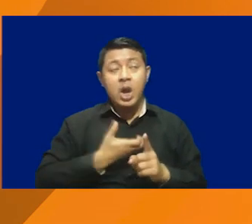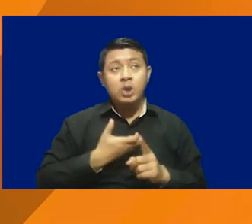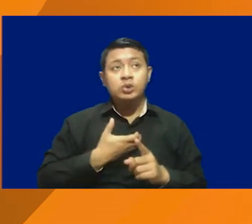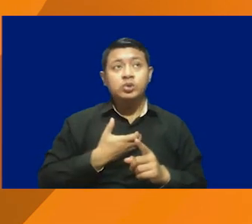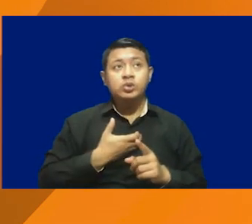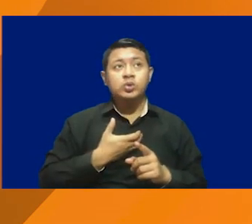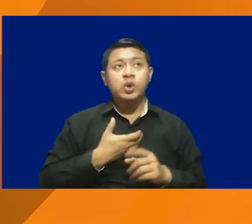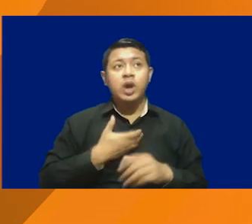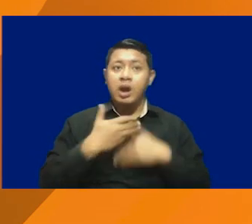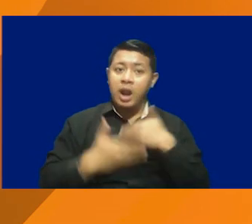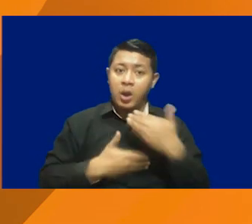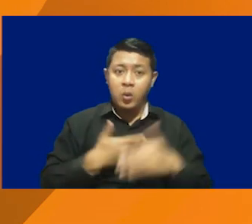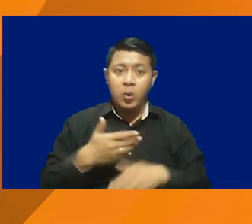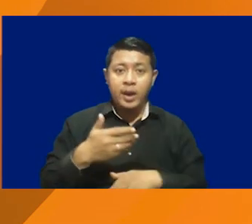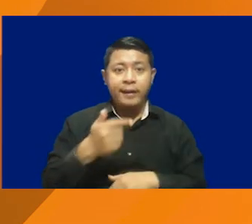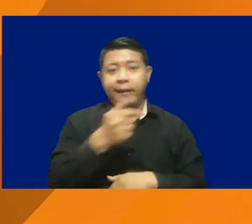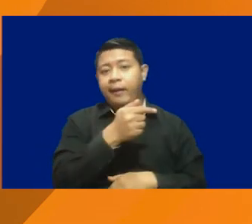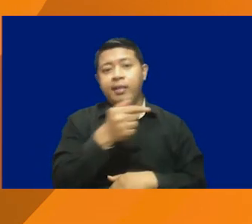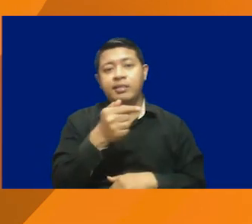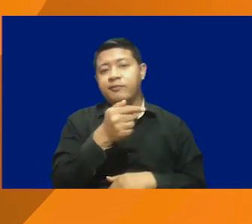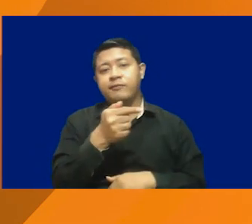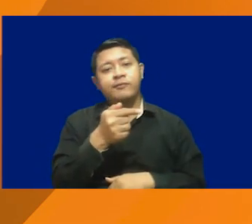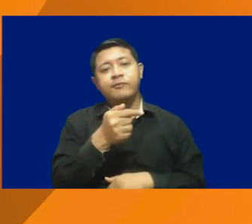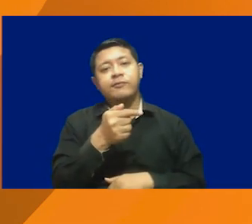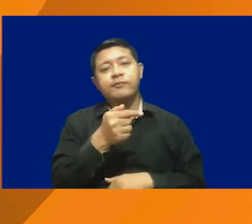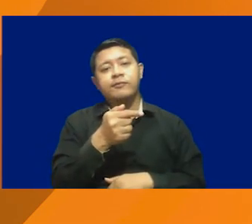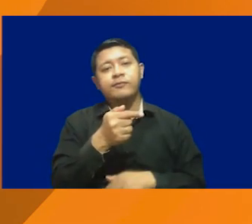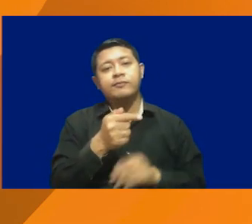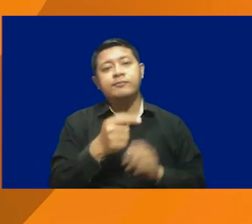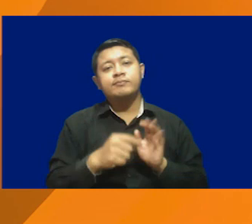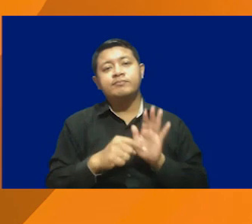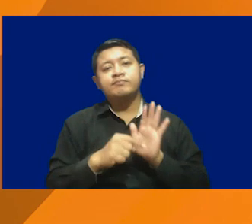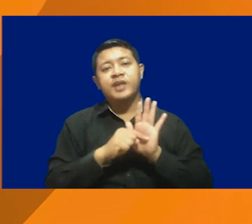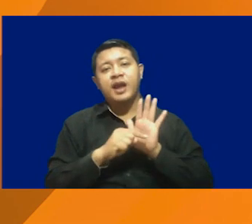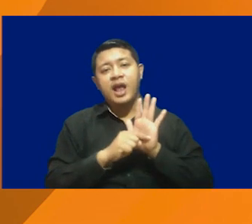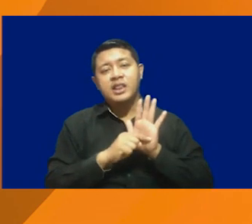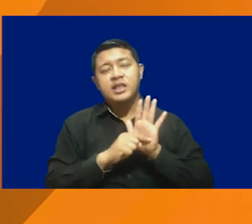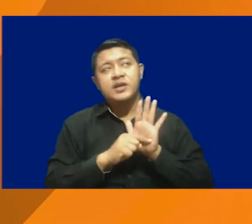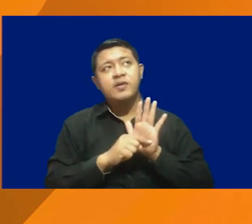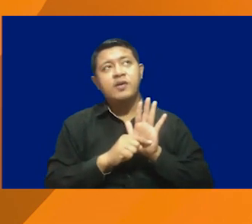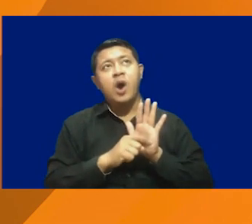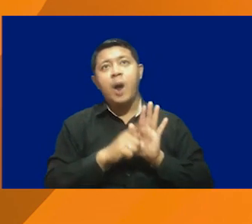diri dan suka bertindak yang negatif.